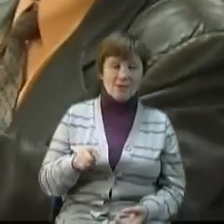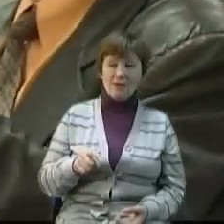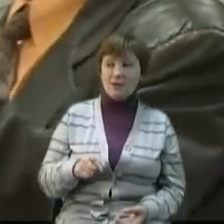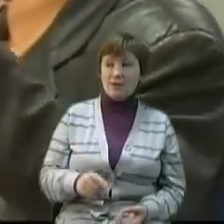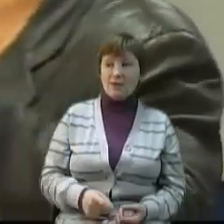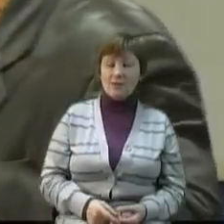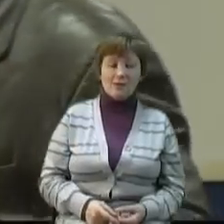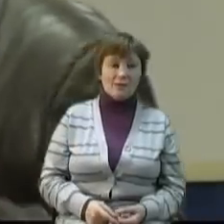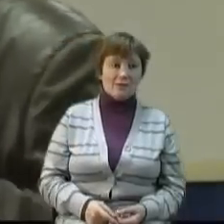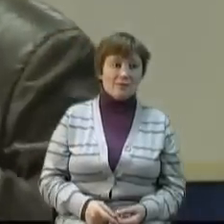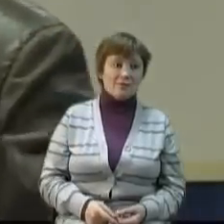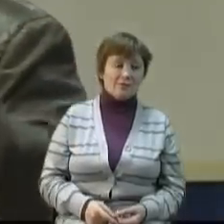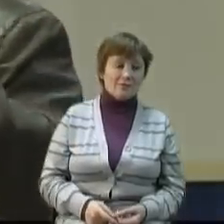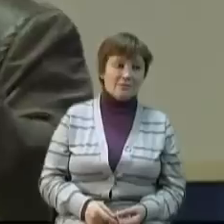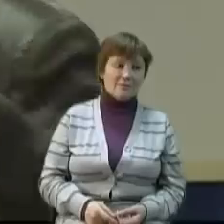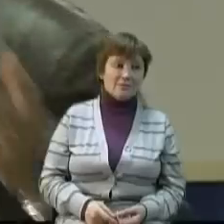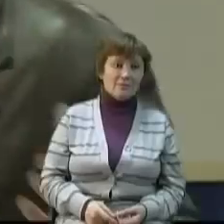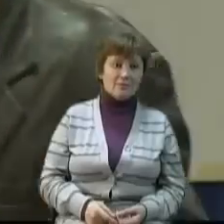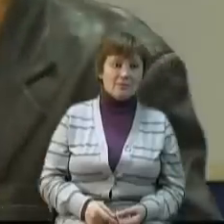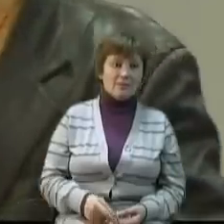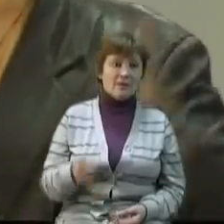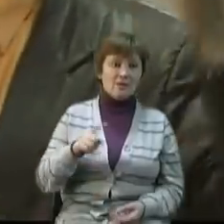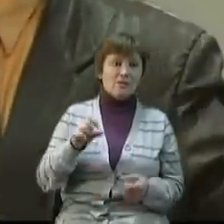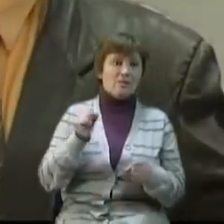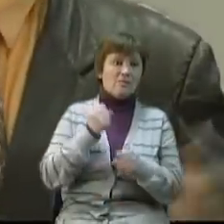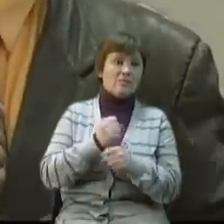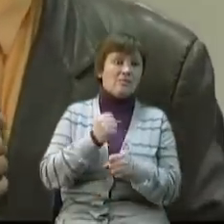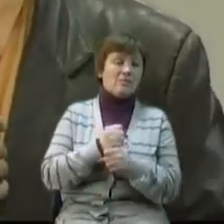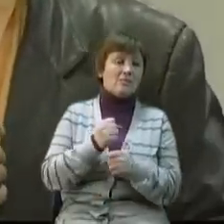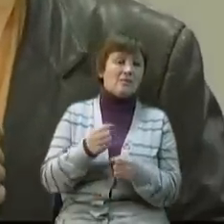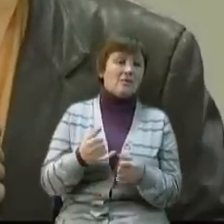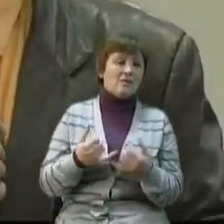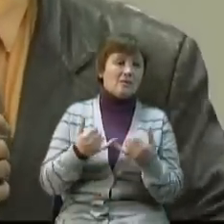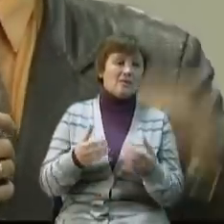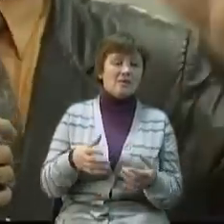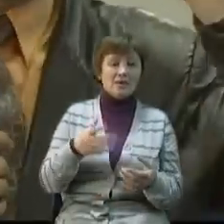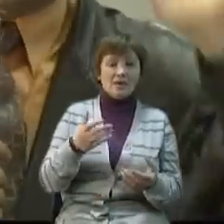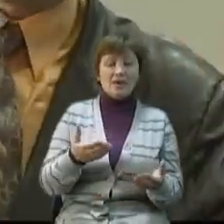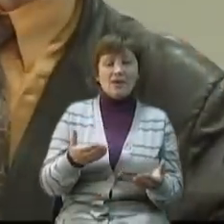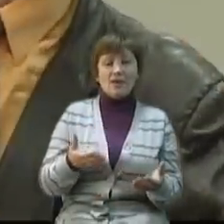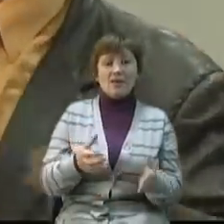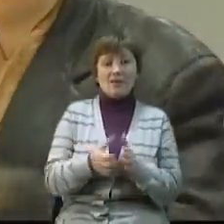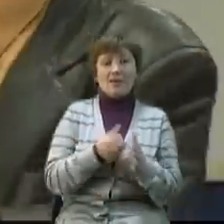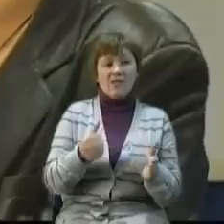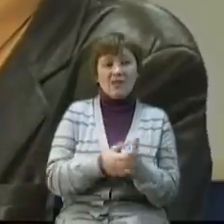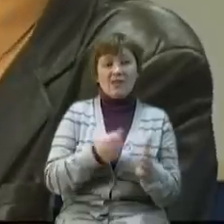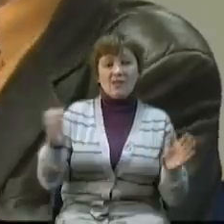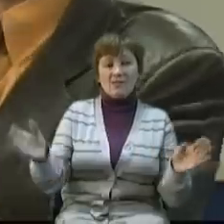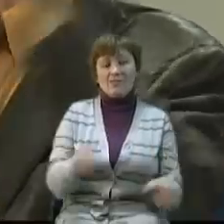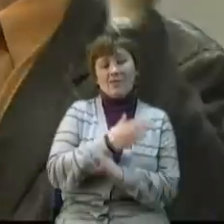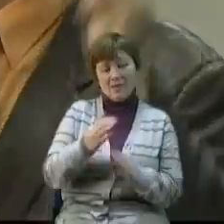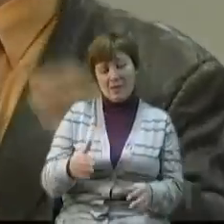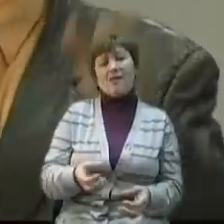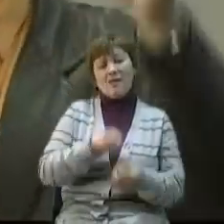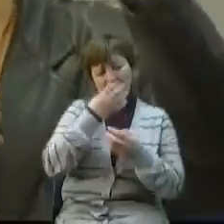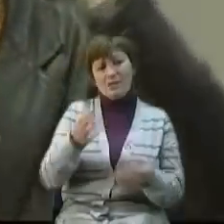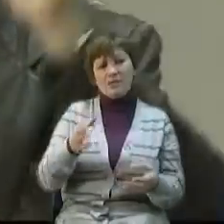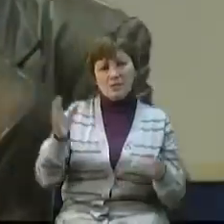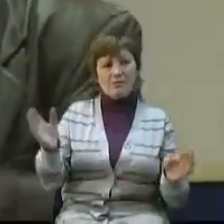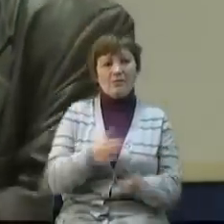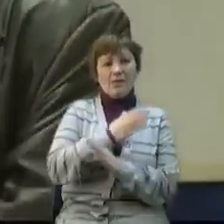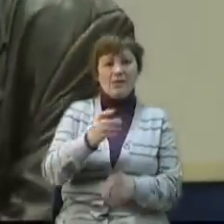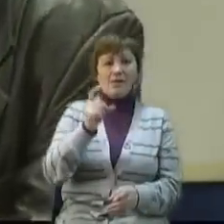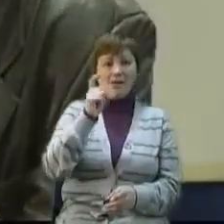и вот, ну, что-то, я думаю, так, что я могу делать, вот у нас, говорит, не хватает теноров, и я говорю, пойду туда, начал петь в хоре,